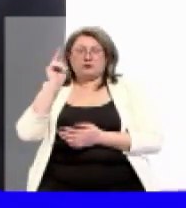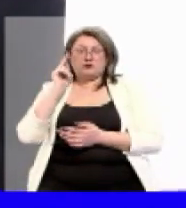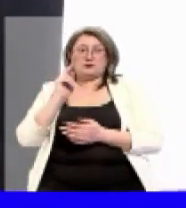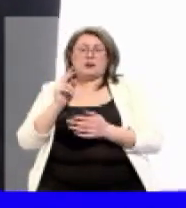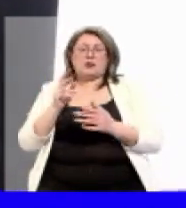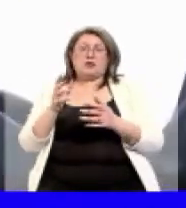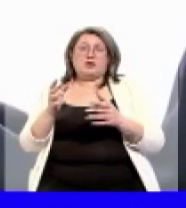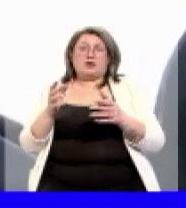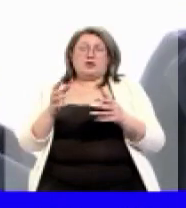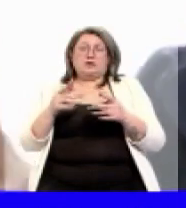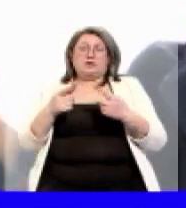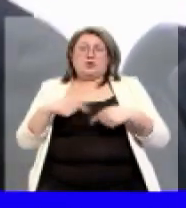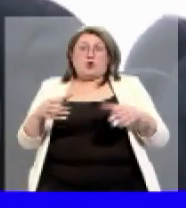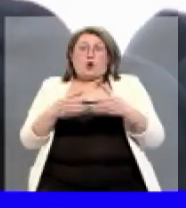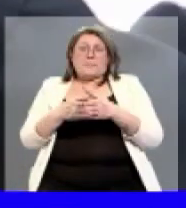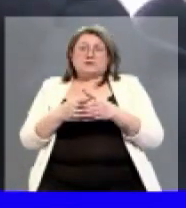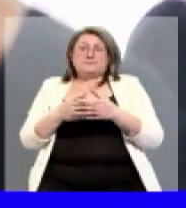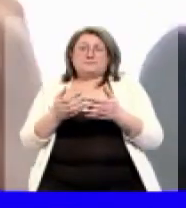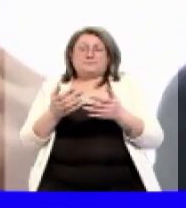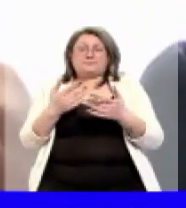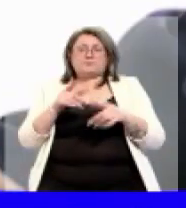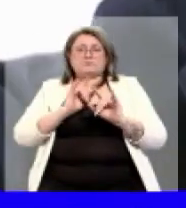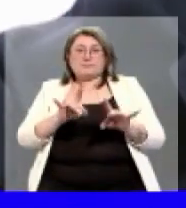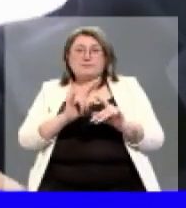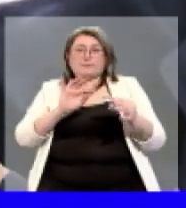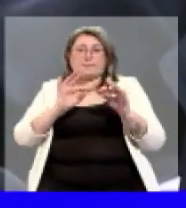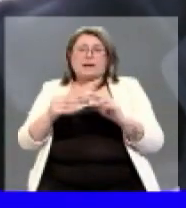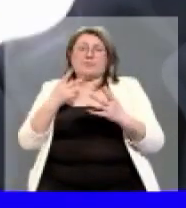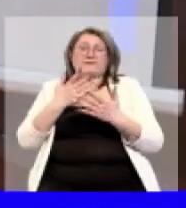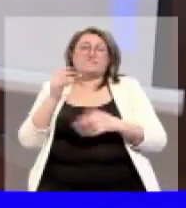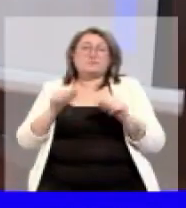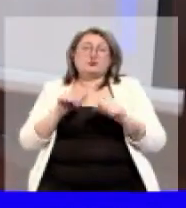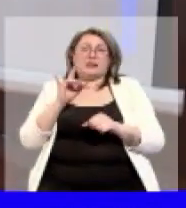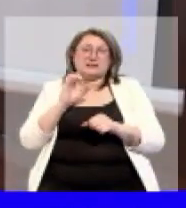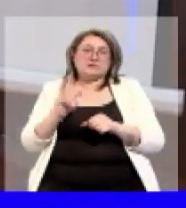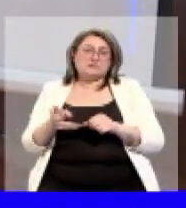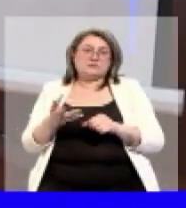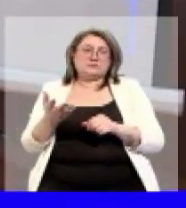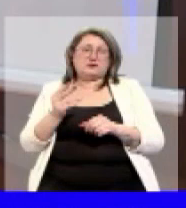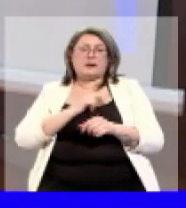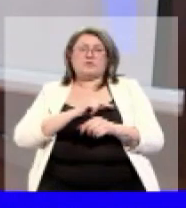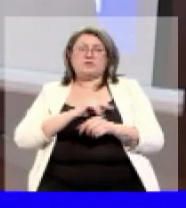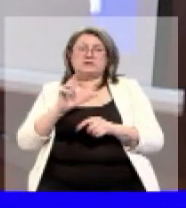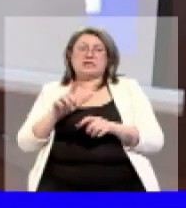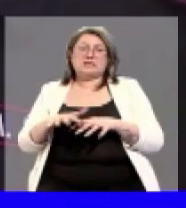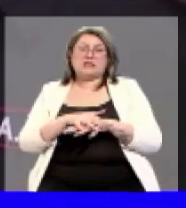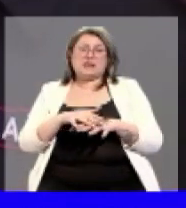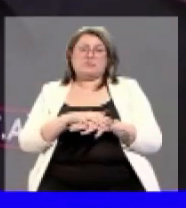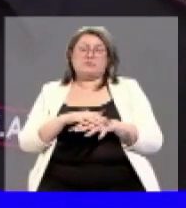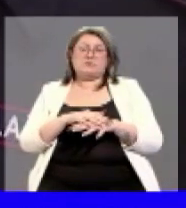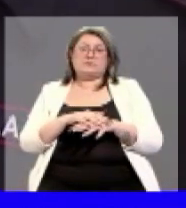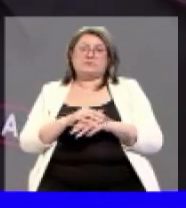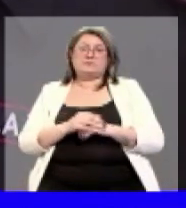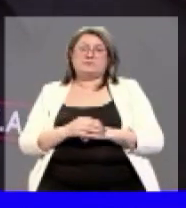мобильді командалары ықтимал қауіптерді бағалау және халықпен жұмыс істеу бойынша білім алды. Олар тұратын аумақтар үшін тәуекел карталарын жасады.